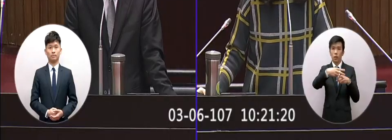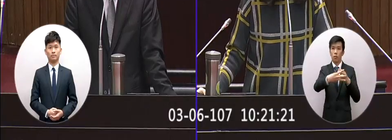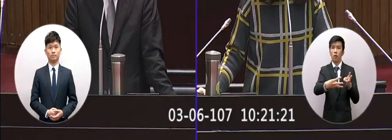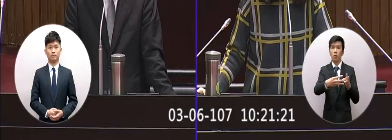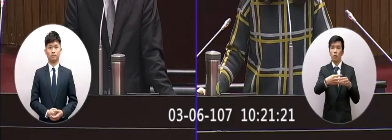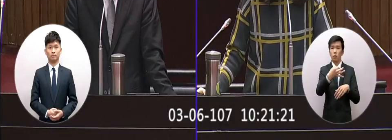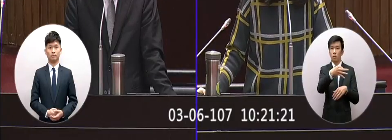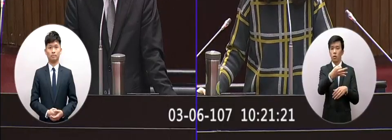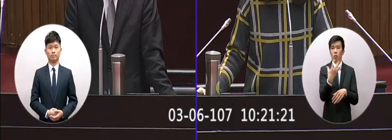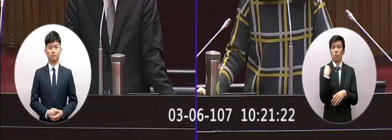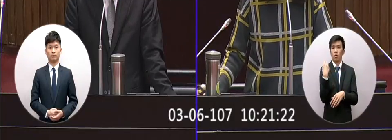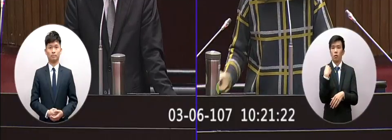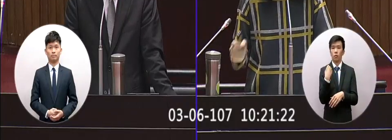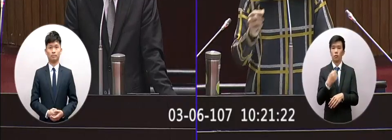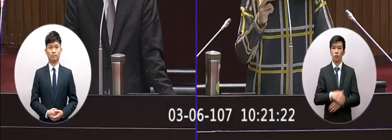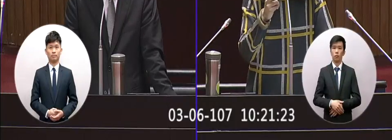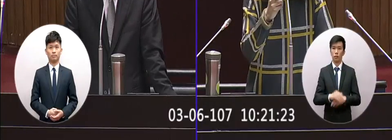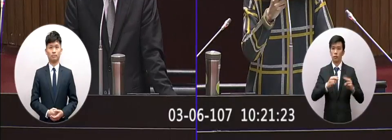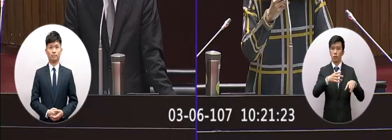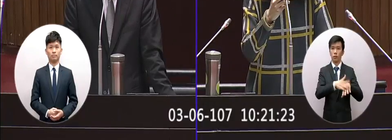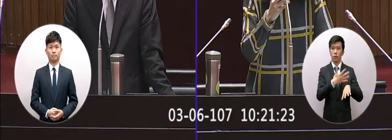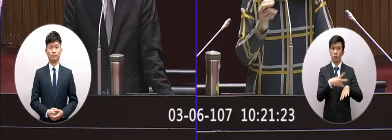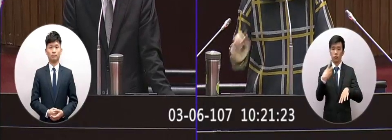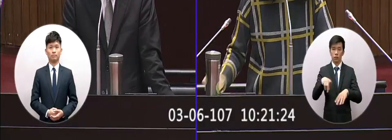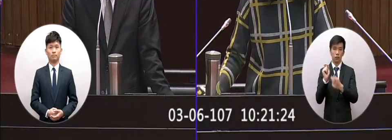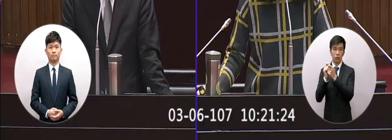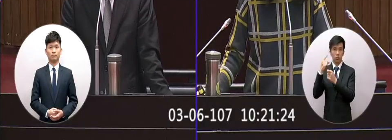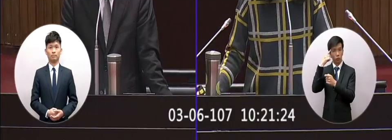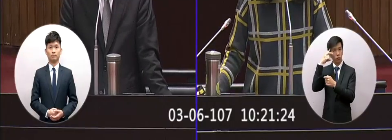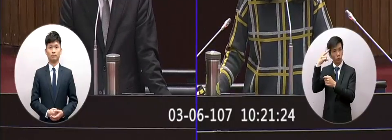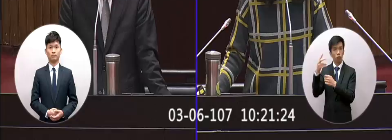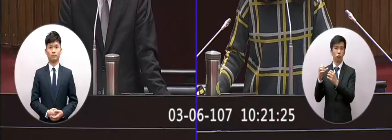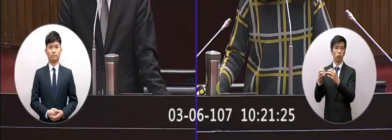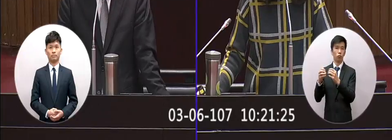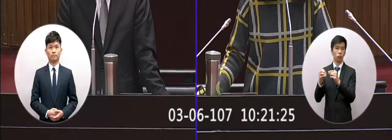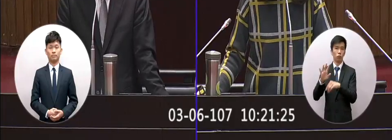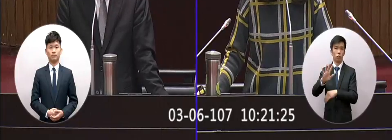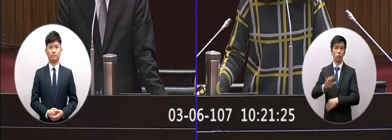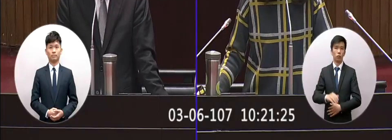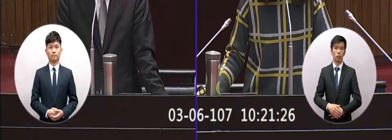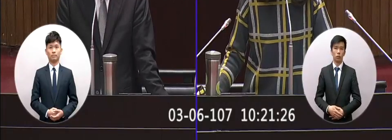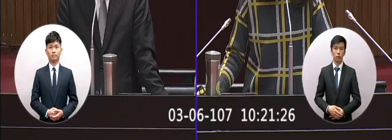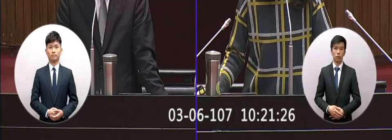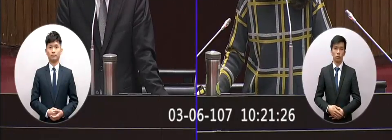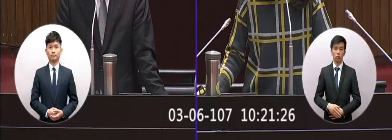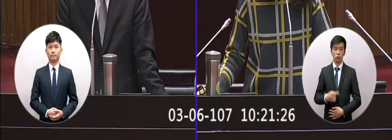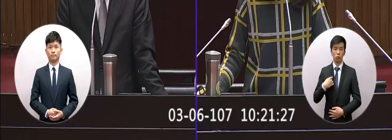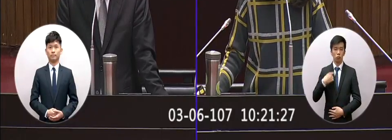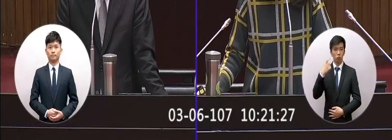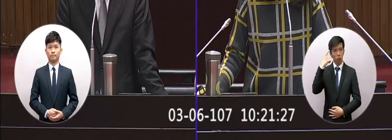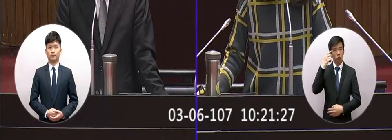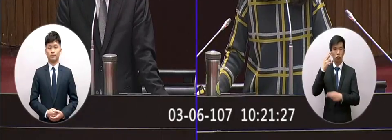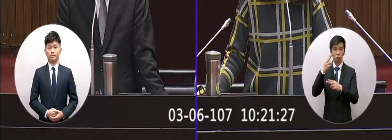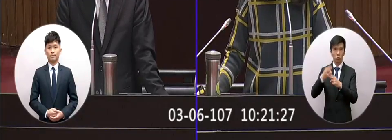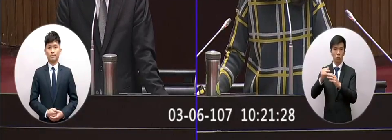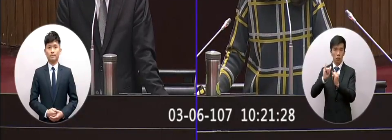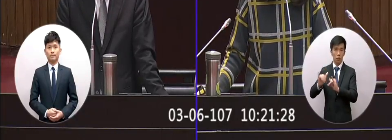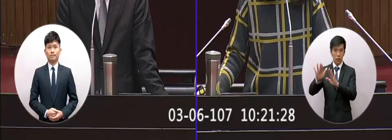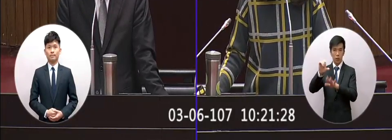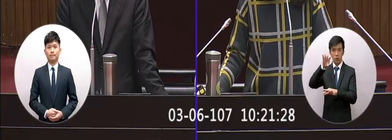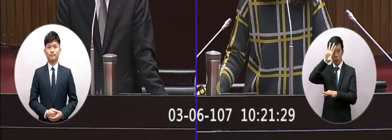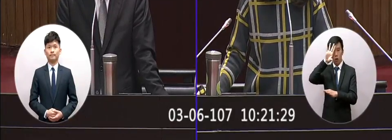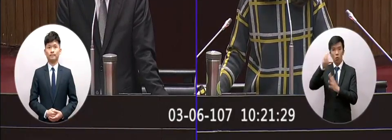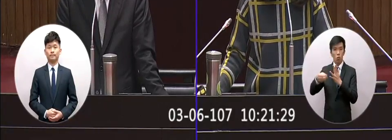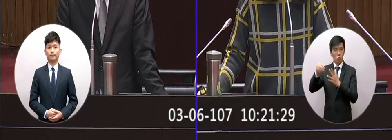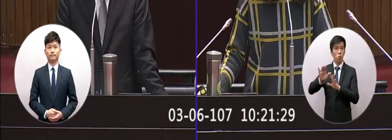实这两天也有很多的一个讨论啦哦。那但当然我想哦，在这部分我们也肯定民进党是一个进步的政党，愿意善